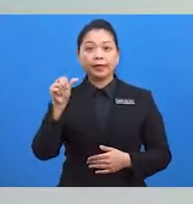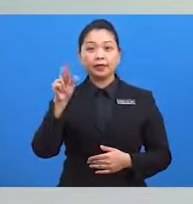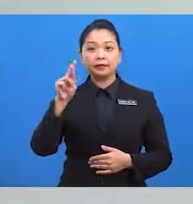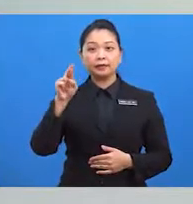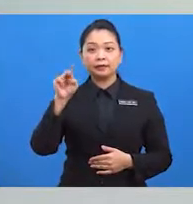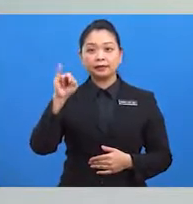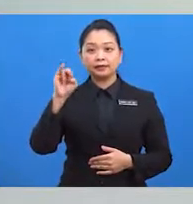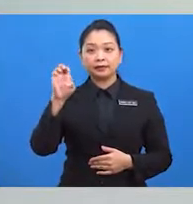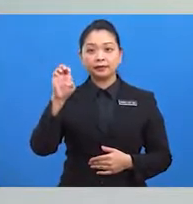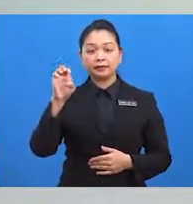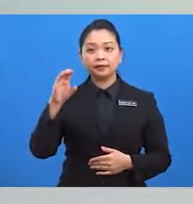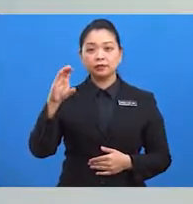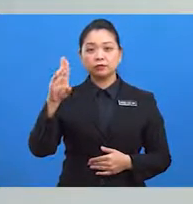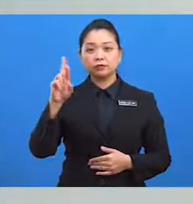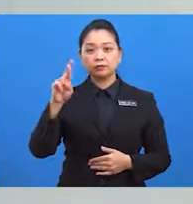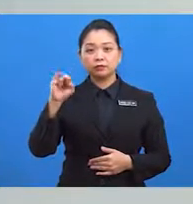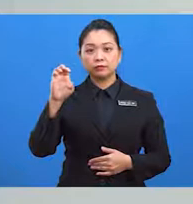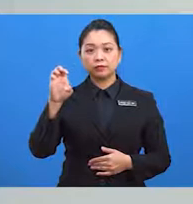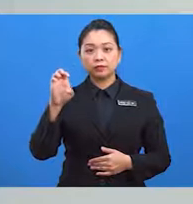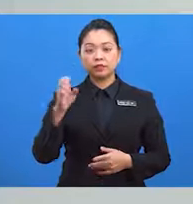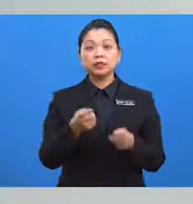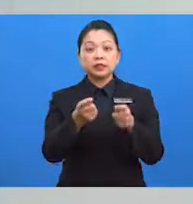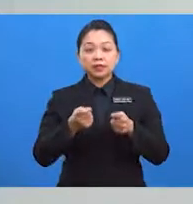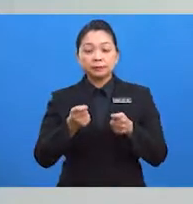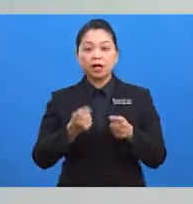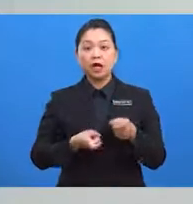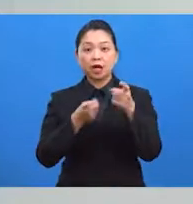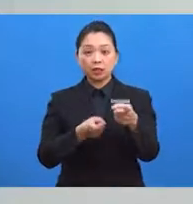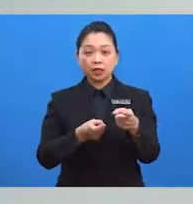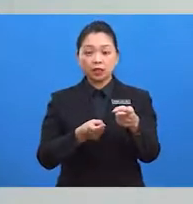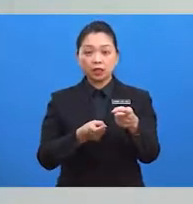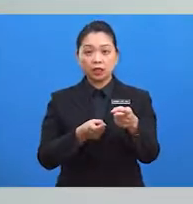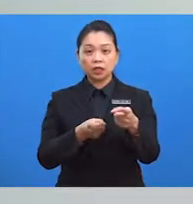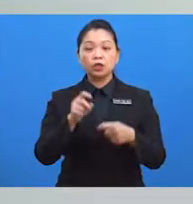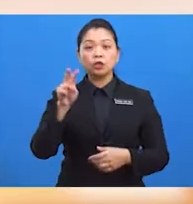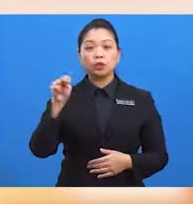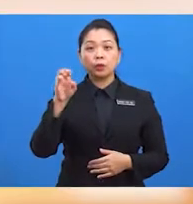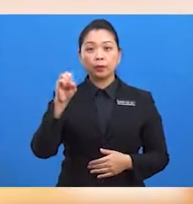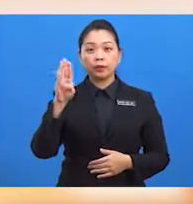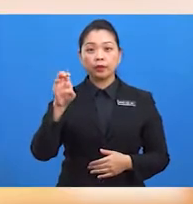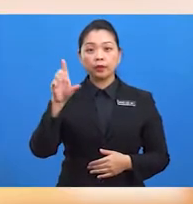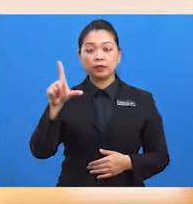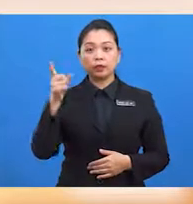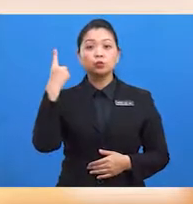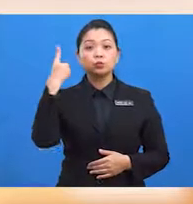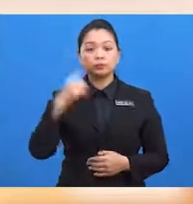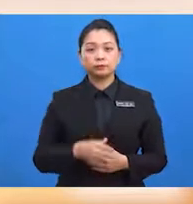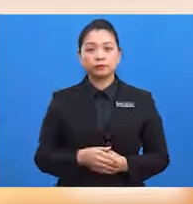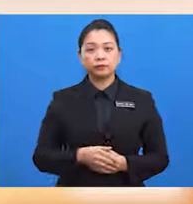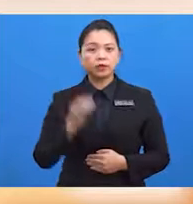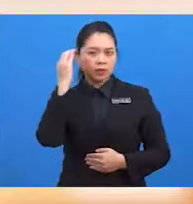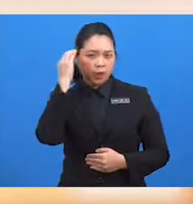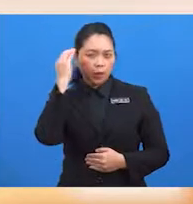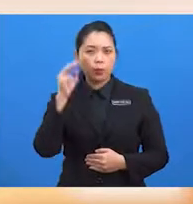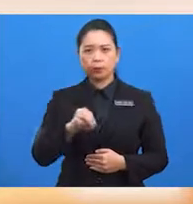merupakan penerima hadiah Nobel suatu masa dahulu Hai tahukah